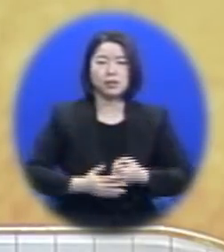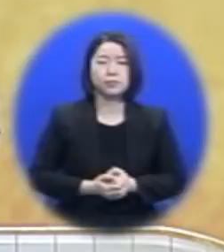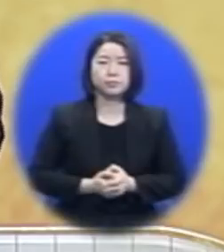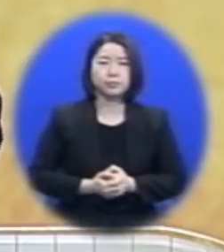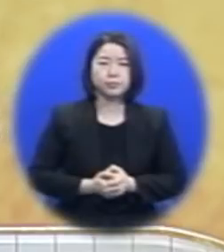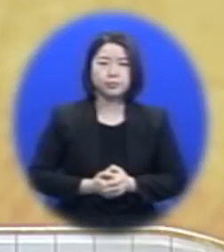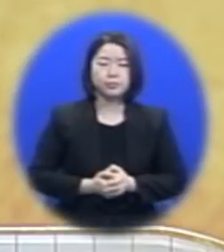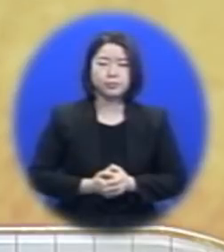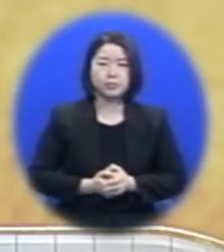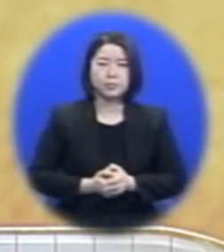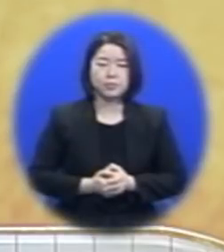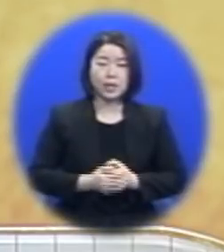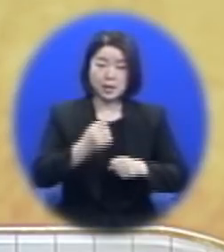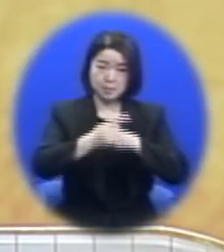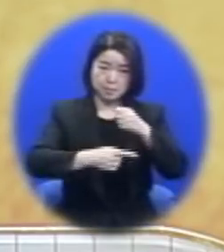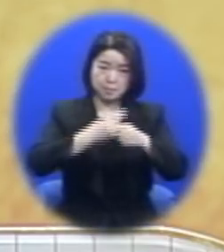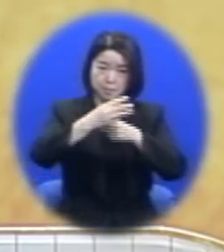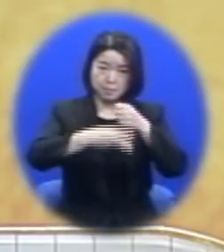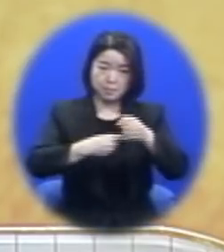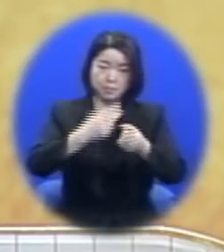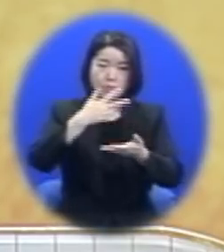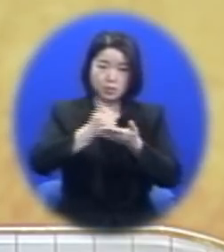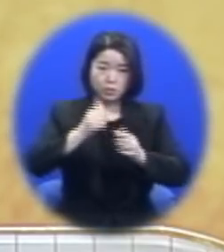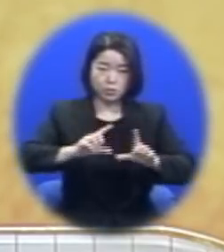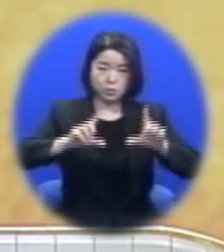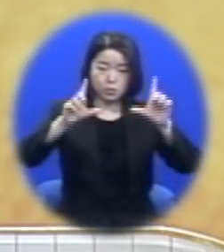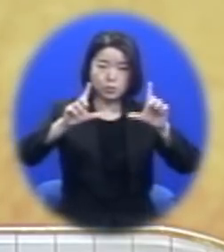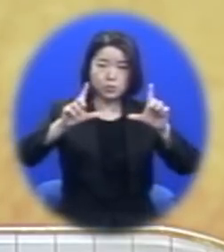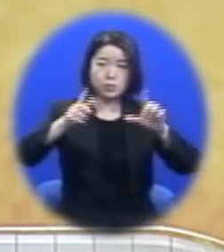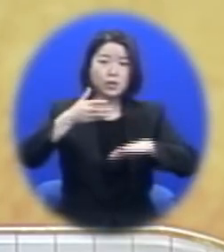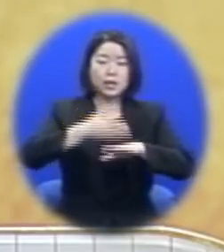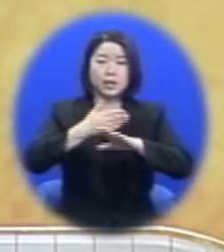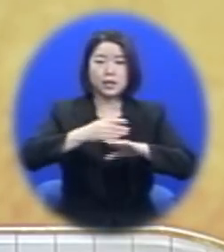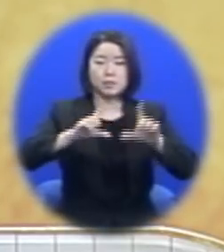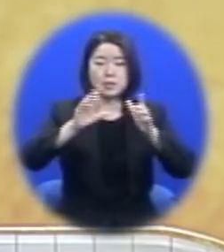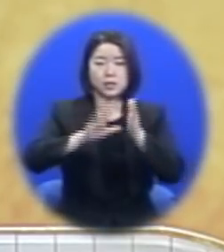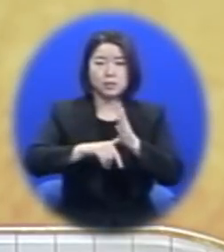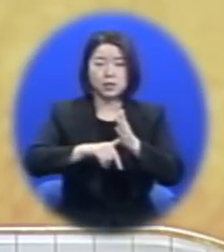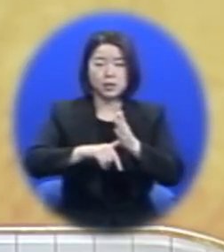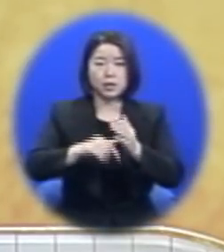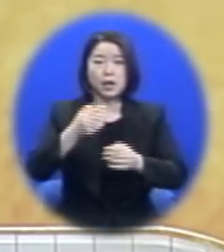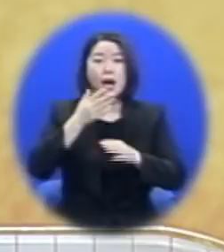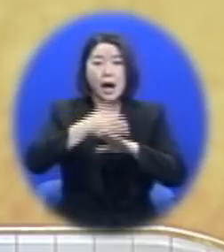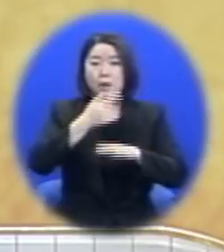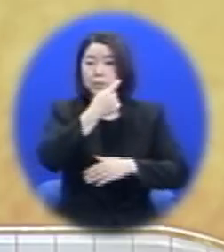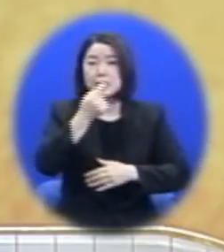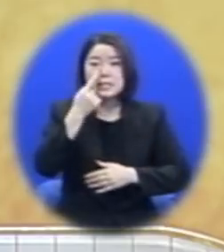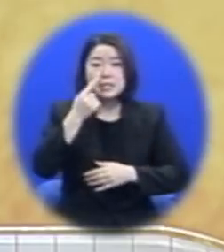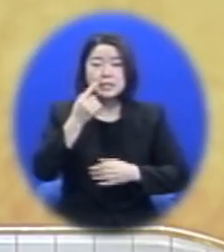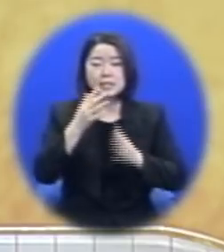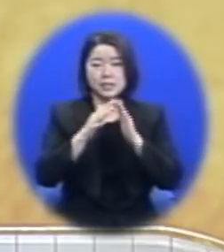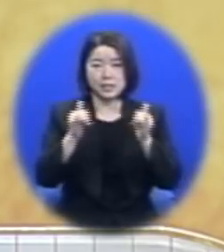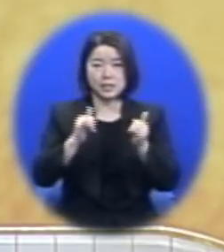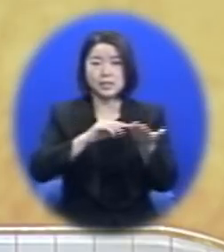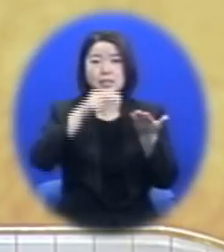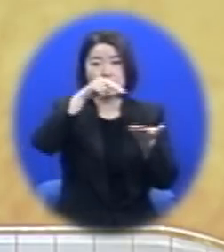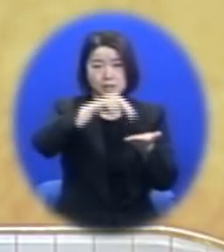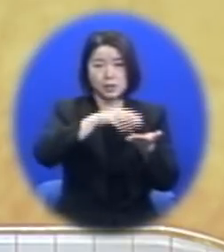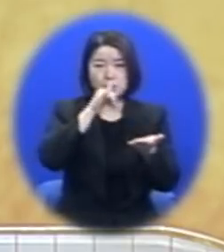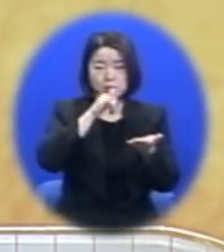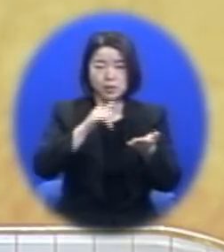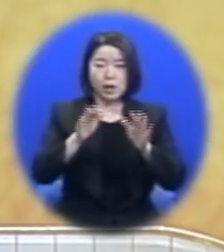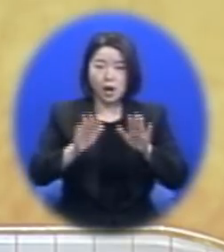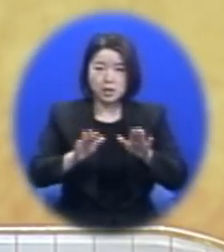매 추수감사주일마다 감사의 증인을 여러분에게 세워드렸습니다. 이번